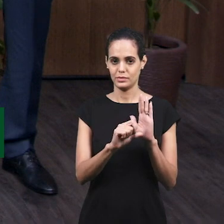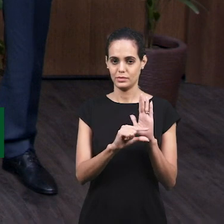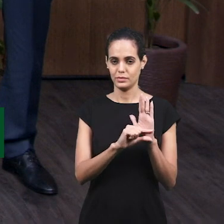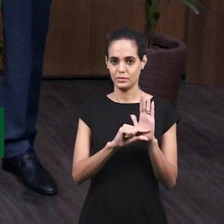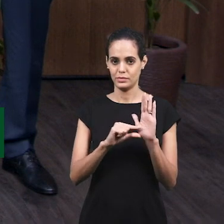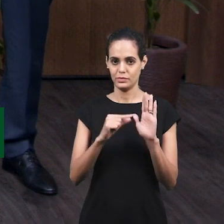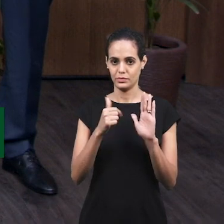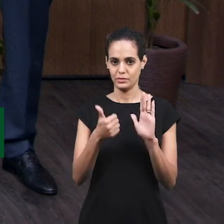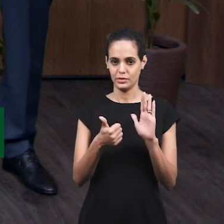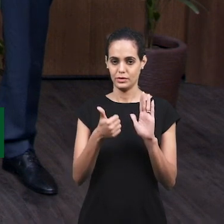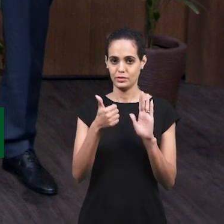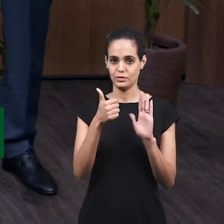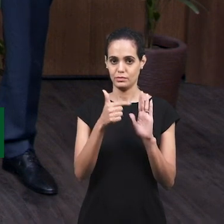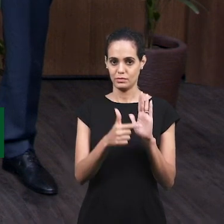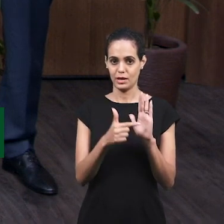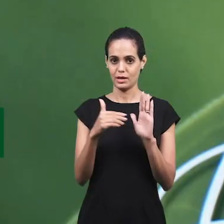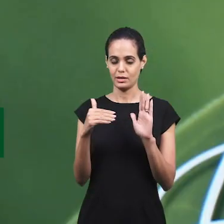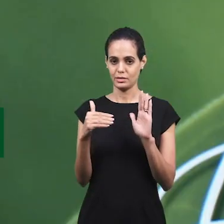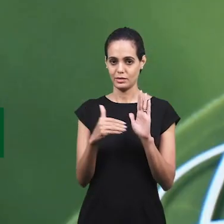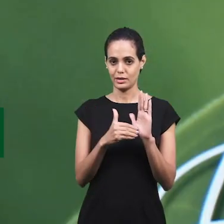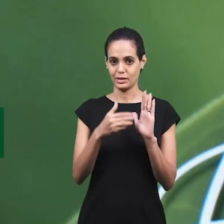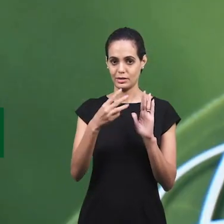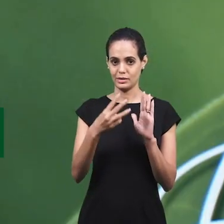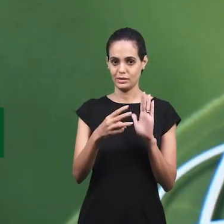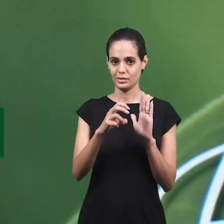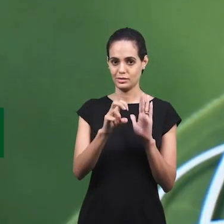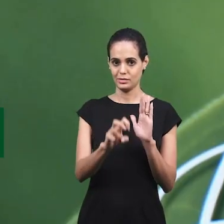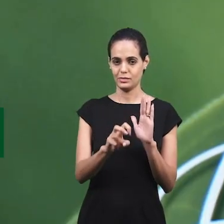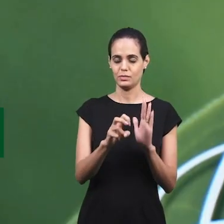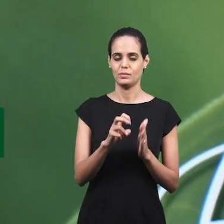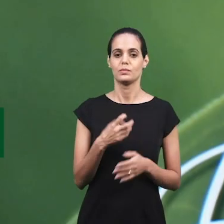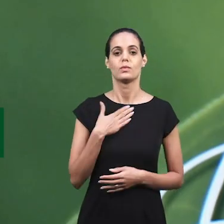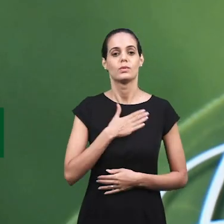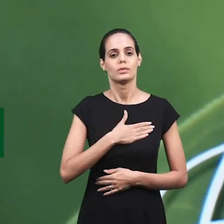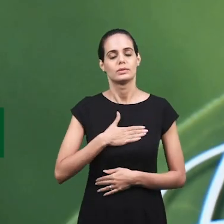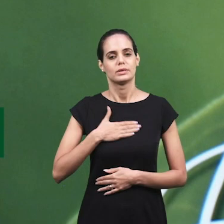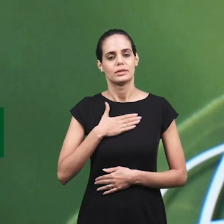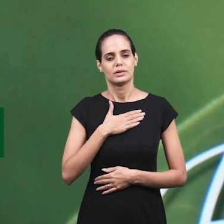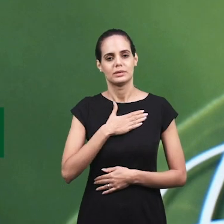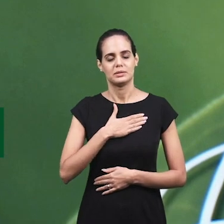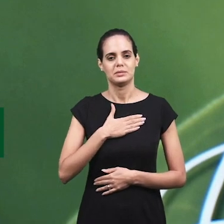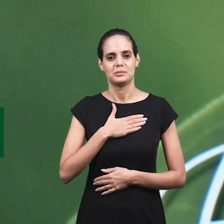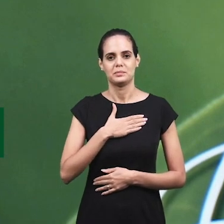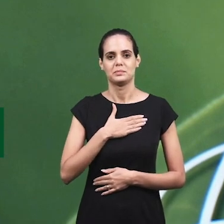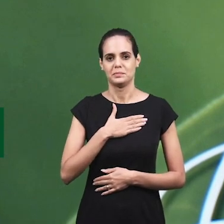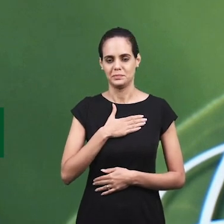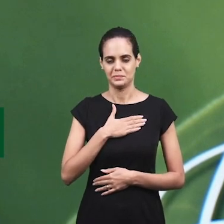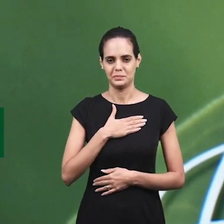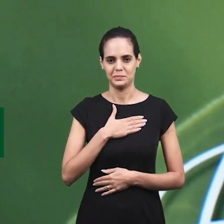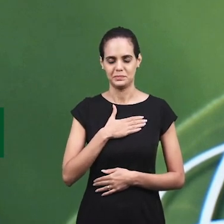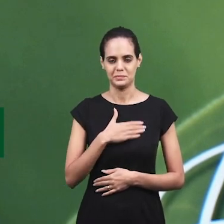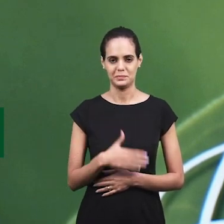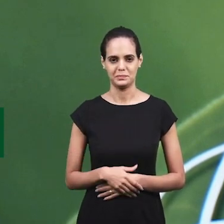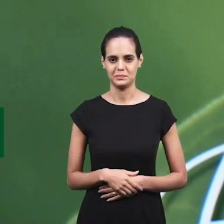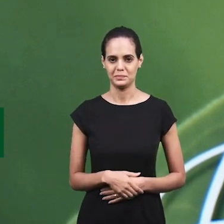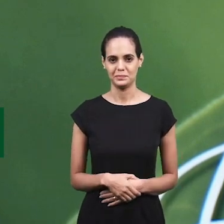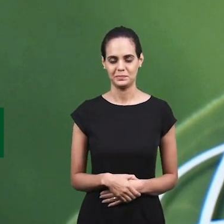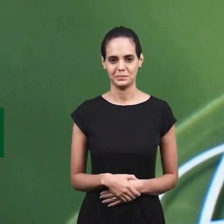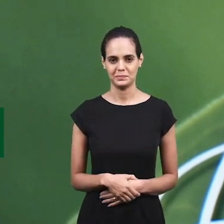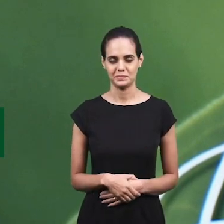35. Et nous aimerions beaucoup de recevoir votre